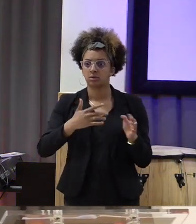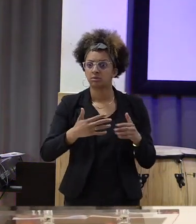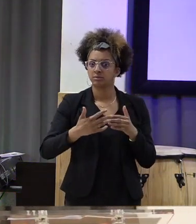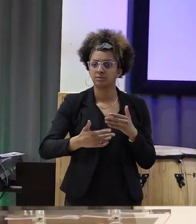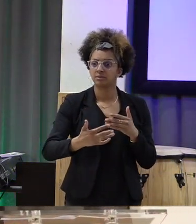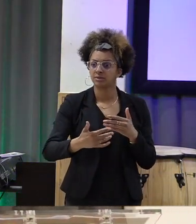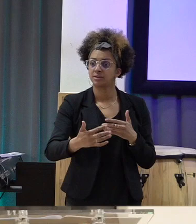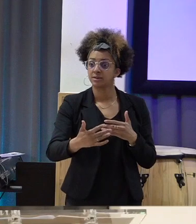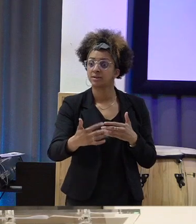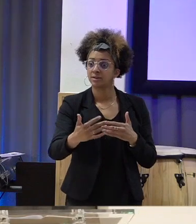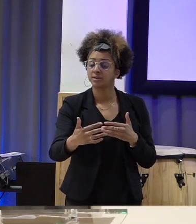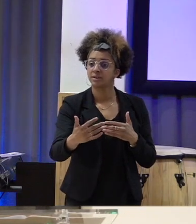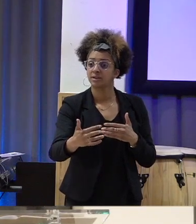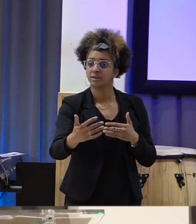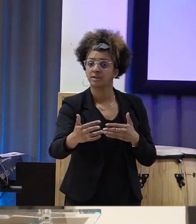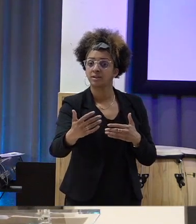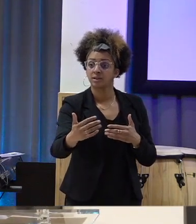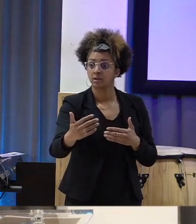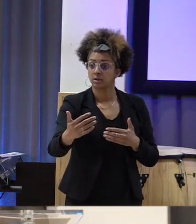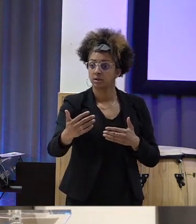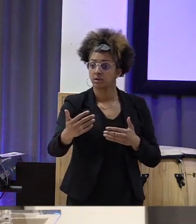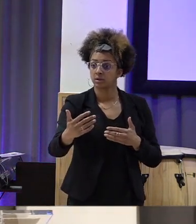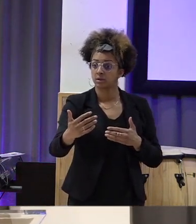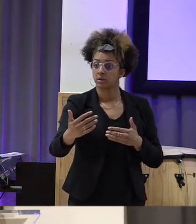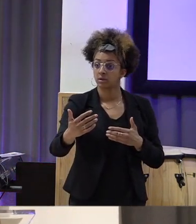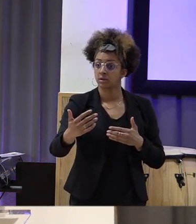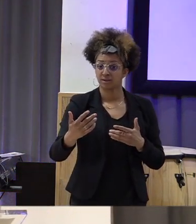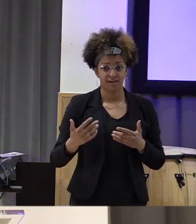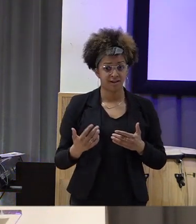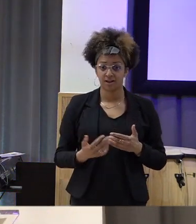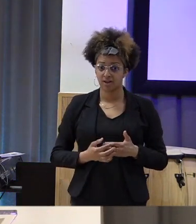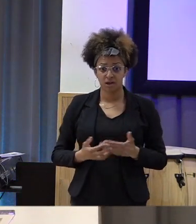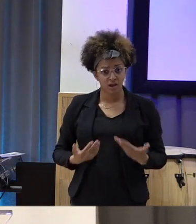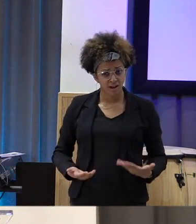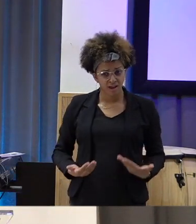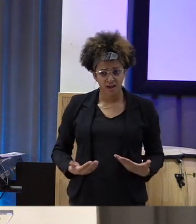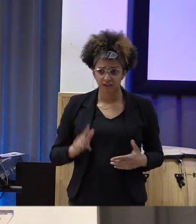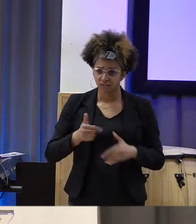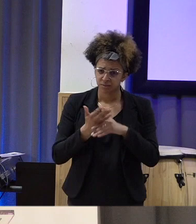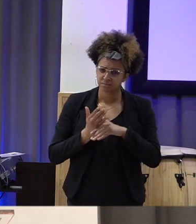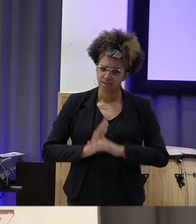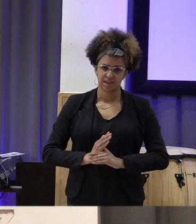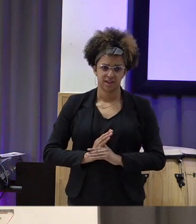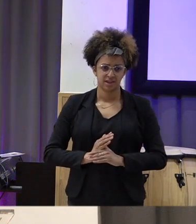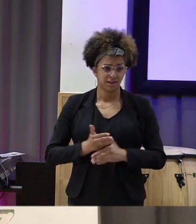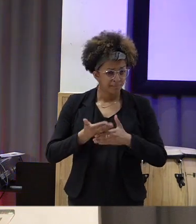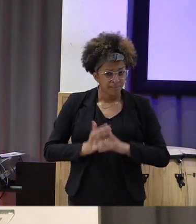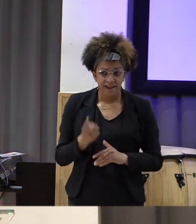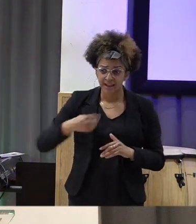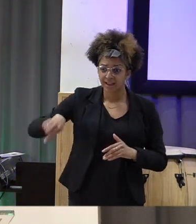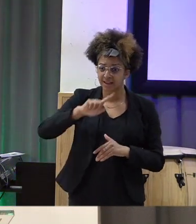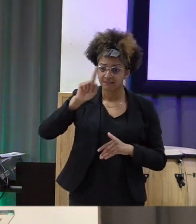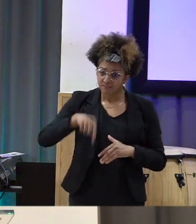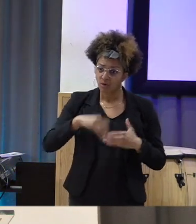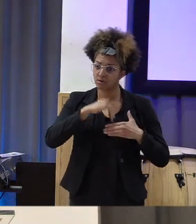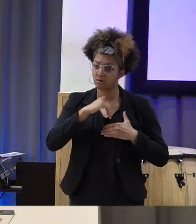C'est là, maintenant, qu'il est temps. Pour chacun de nous, pour vous, pour